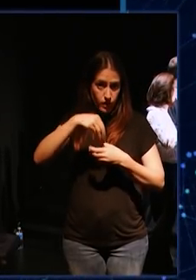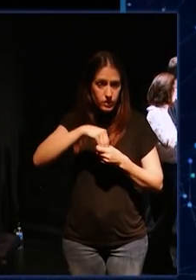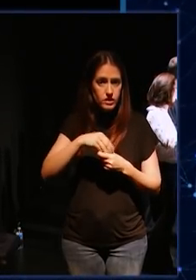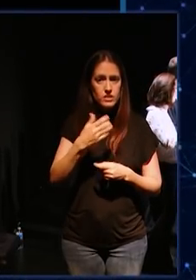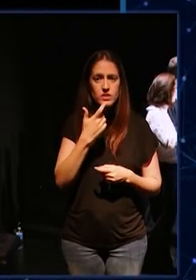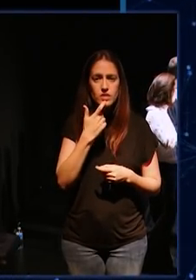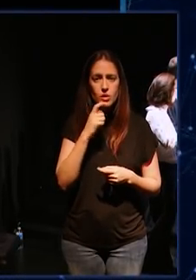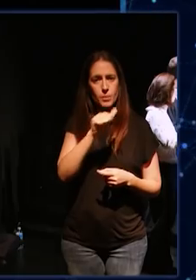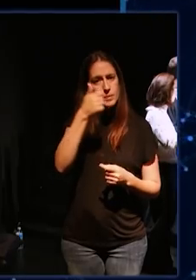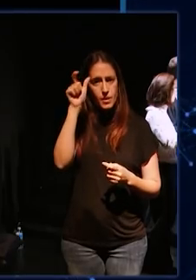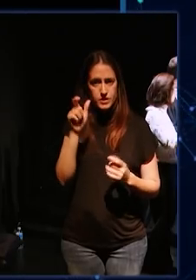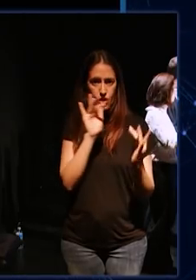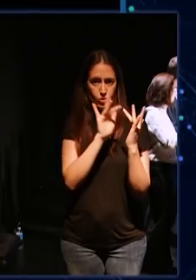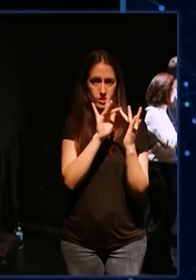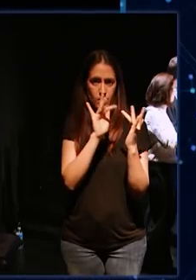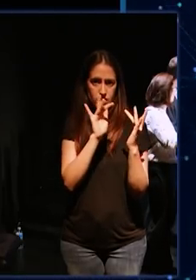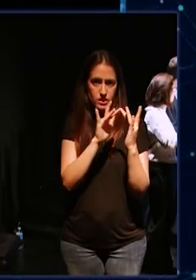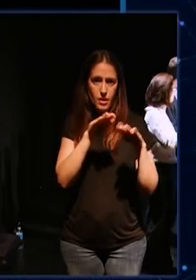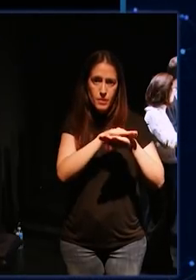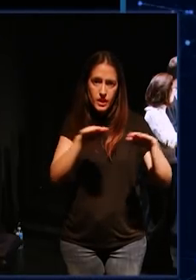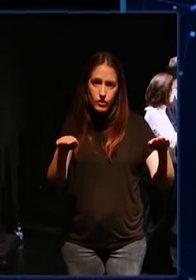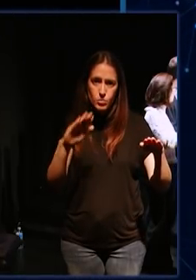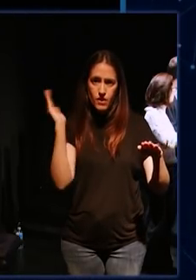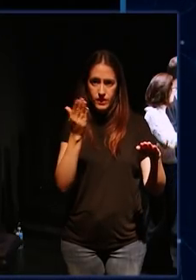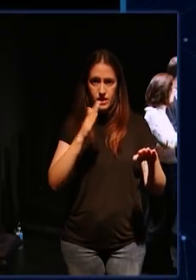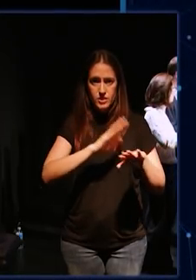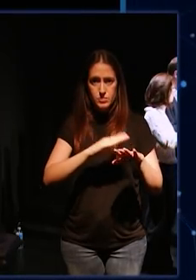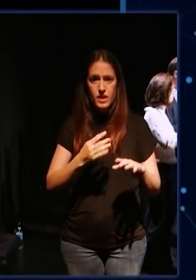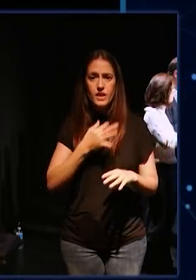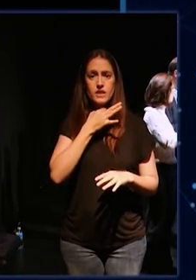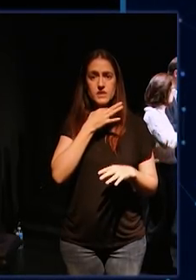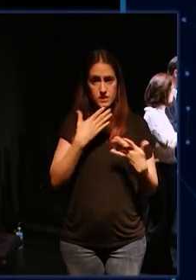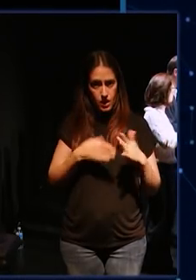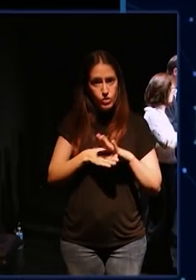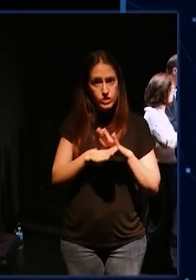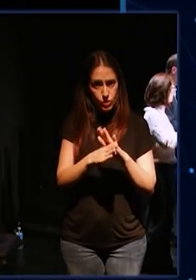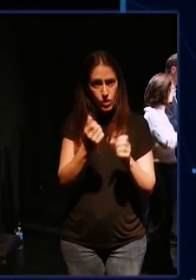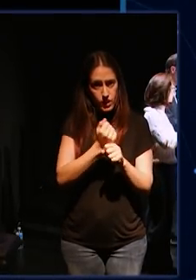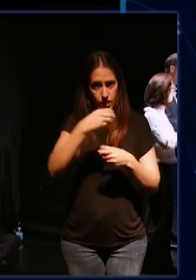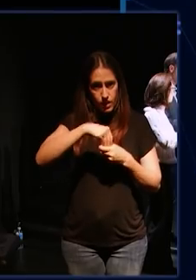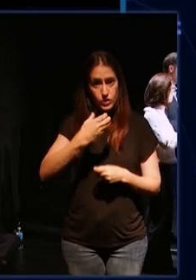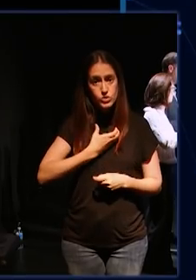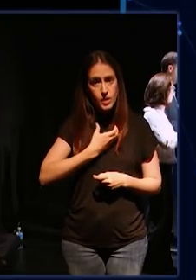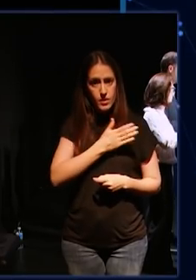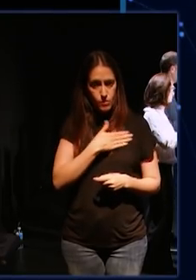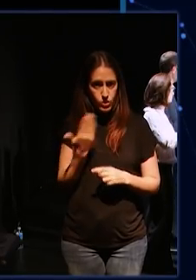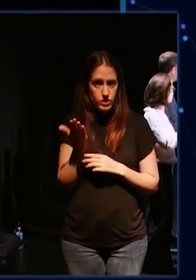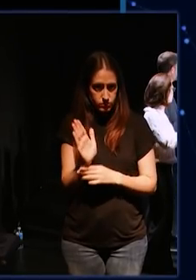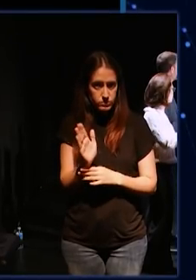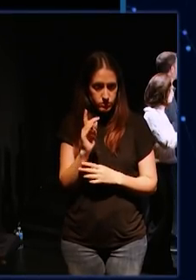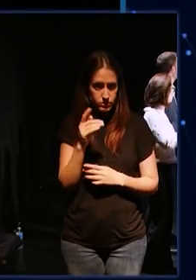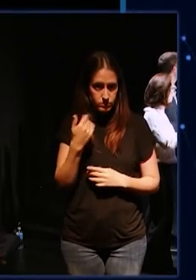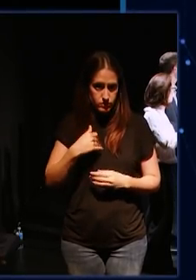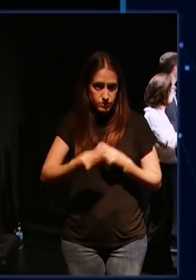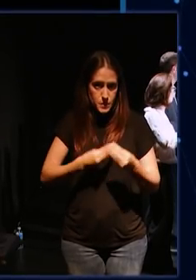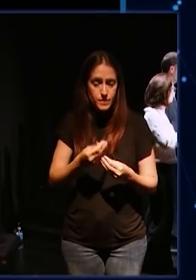en contacte amb la plataforma d'afectats per la crisi, que actualment cal continuar treballant a l'Ajuntament, només esmentar-ho. També dir que quan es